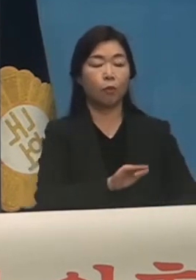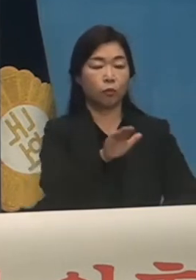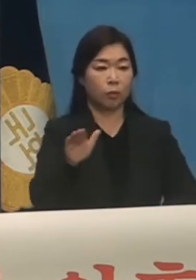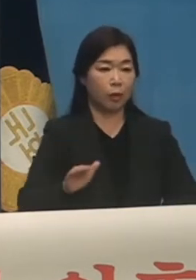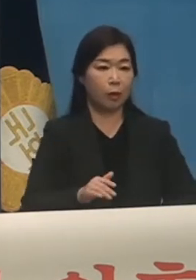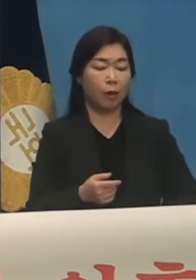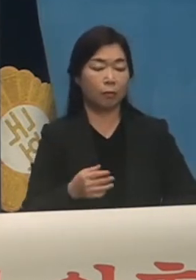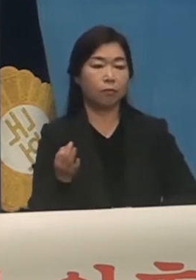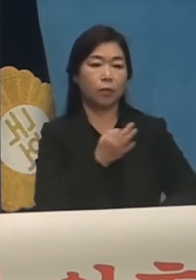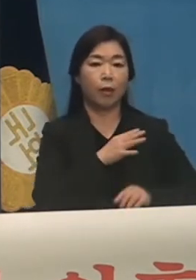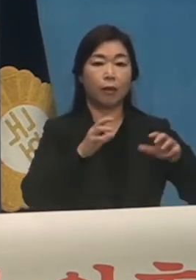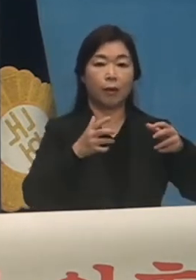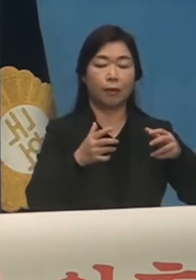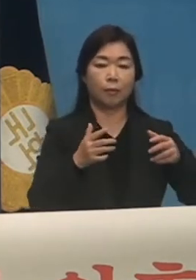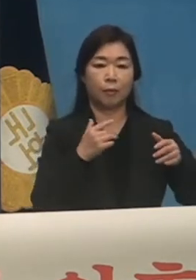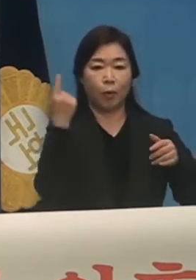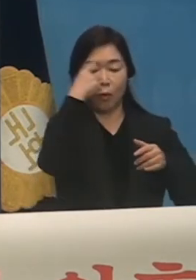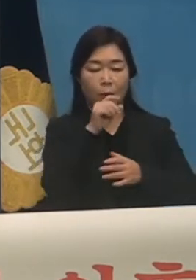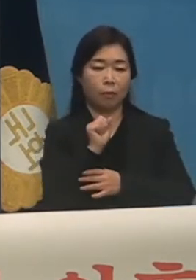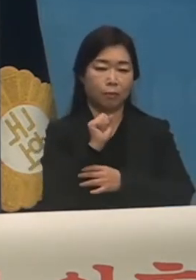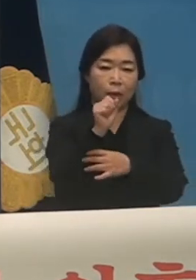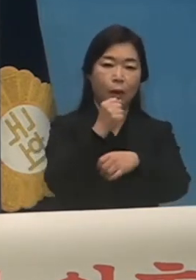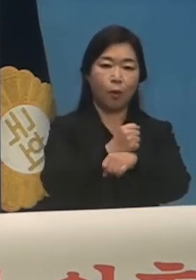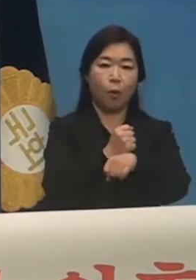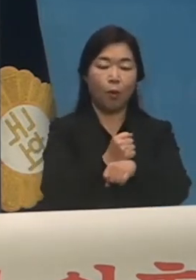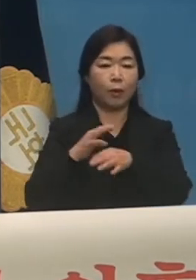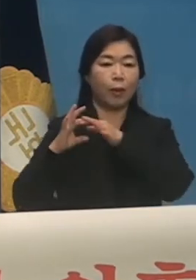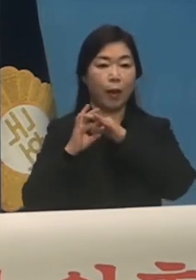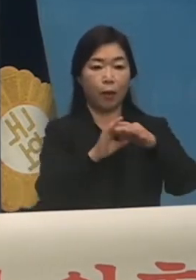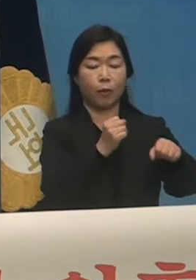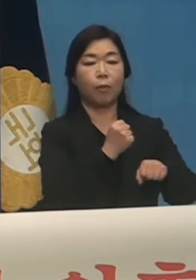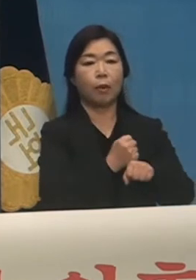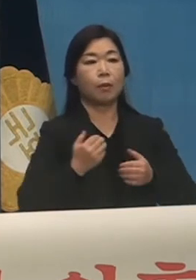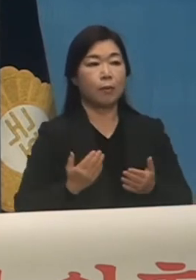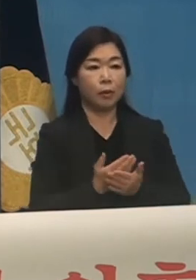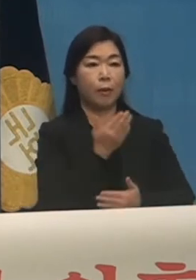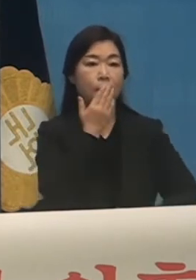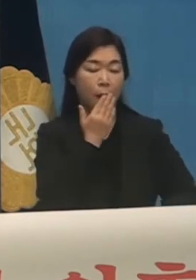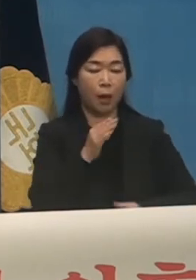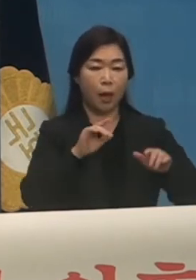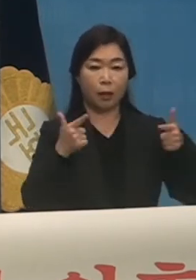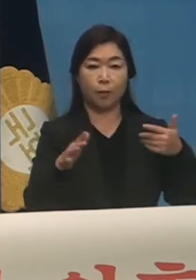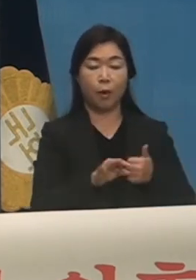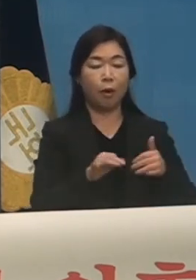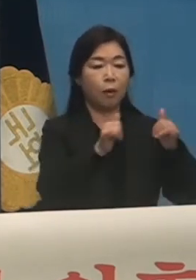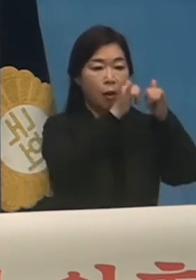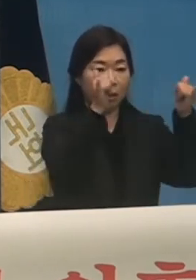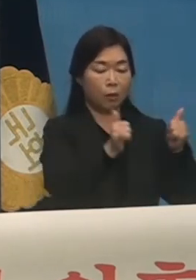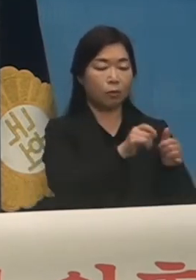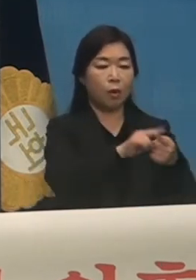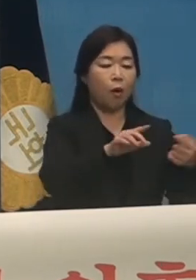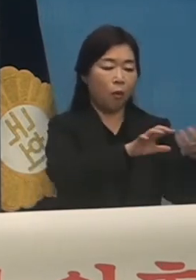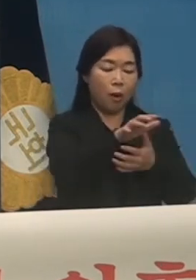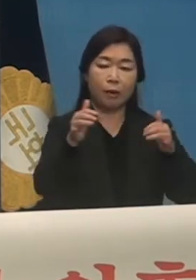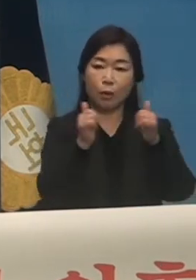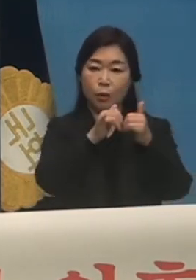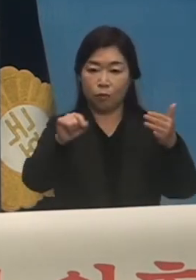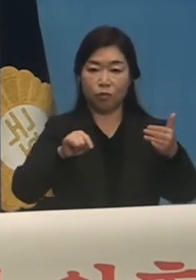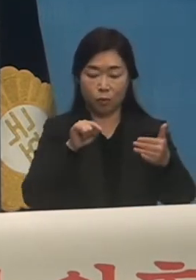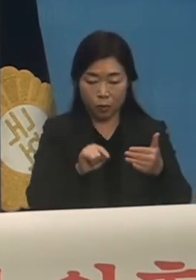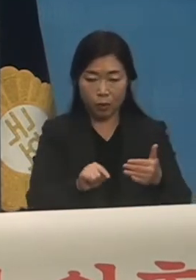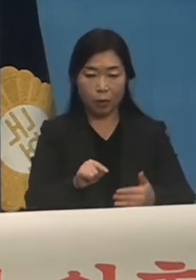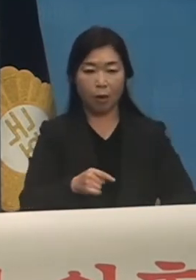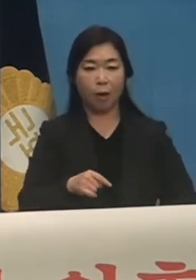우리나라가 선진국의 위상을 드높이며 지속적으로 발전하느냐, 아니면 사회적 혼란과 전쟁의 위험